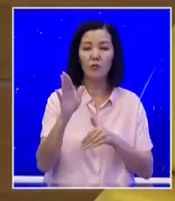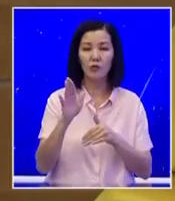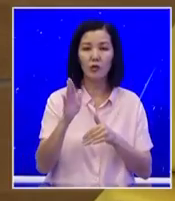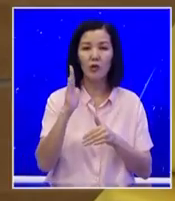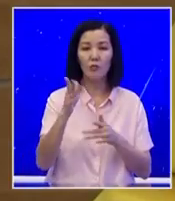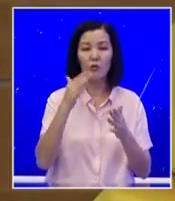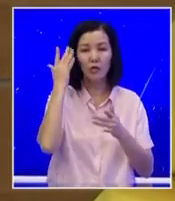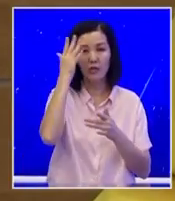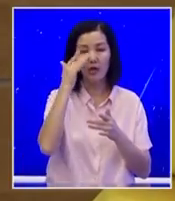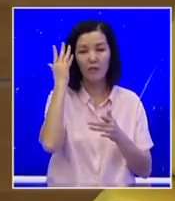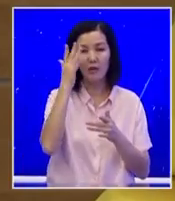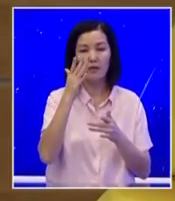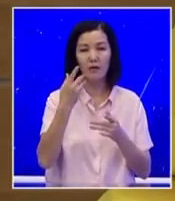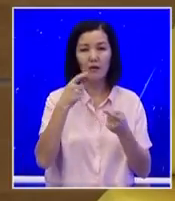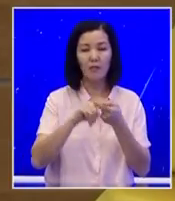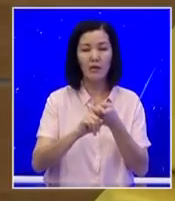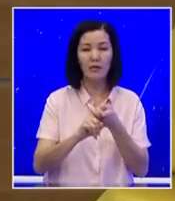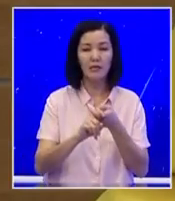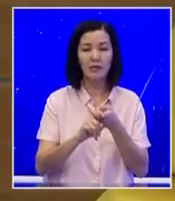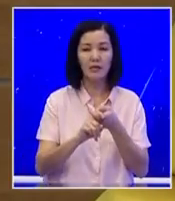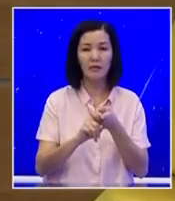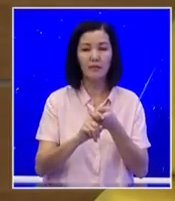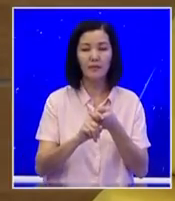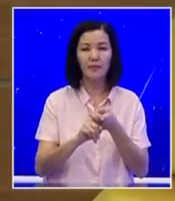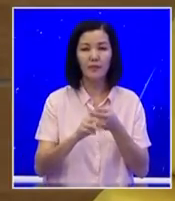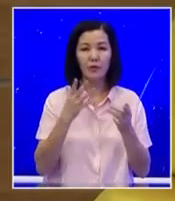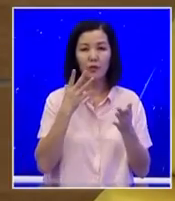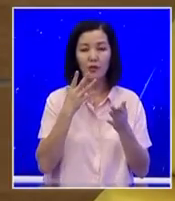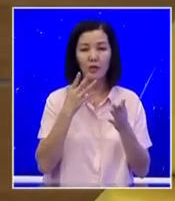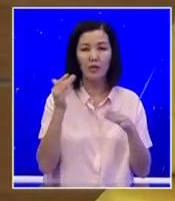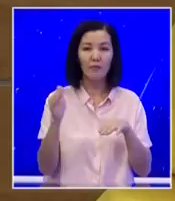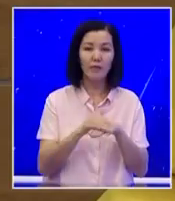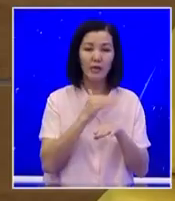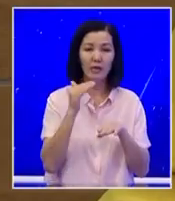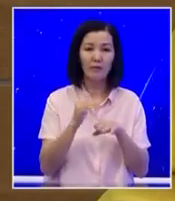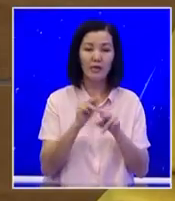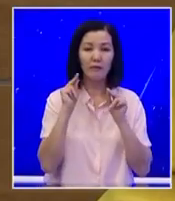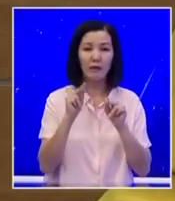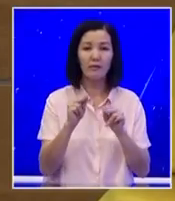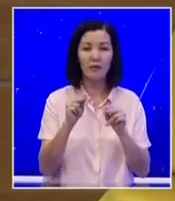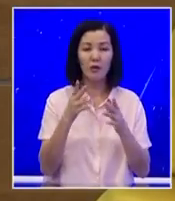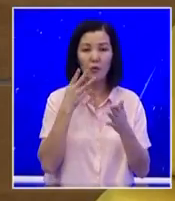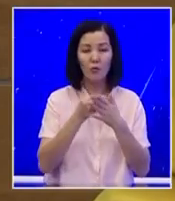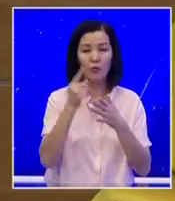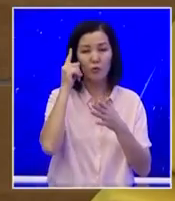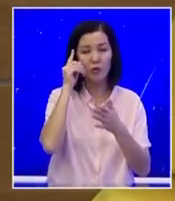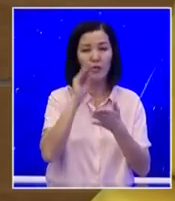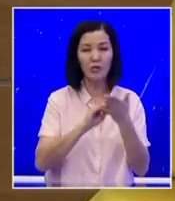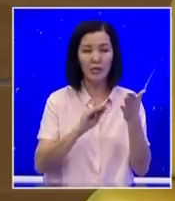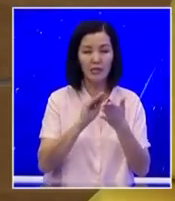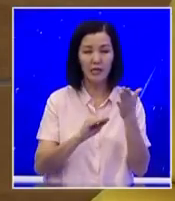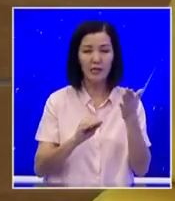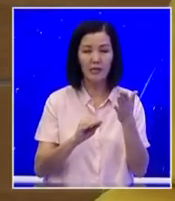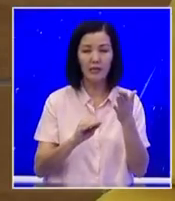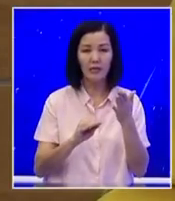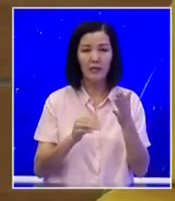болашақтағы армандарын ұстаз болумен байланыстырған жүрек жарды, мейірімді жүректермен, таза жүректермен, балаң ойларымен ұстаз